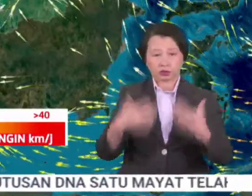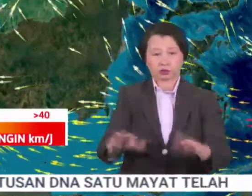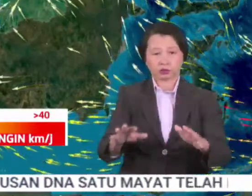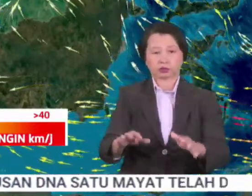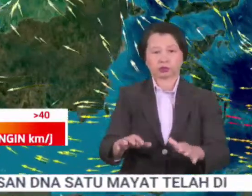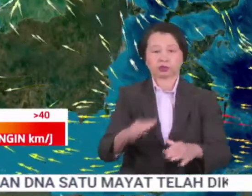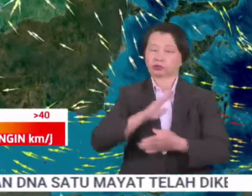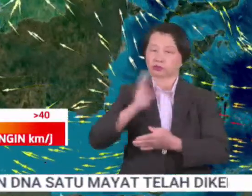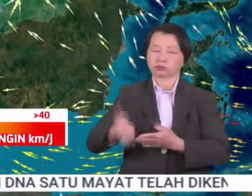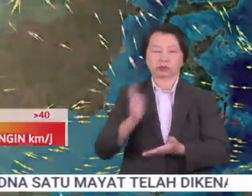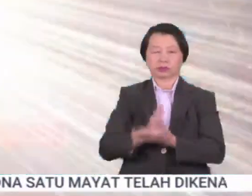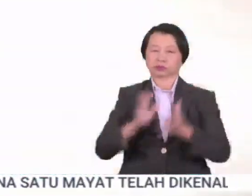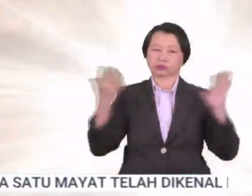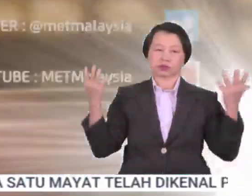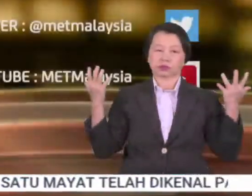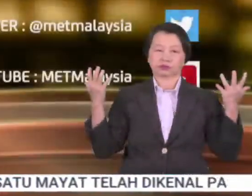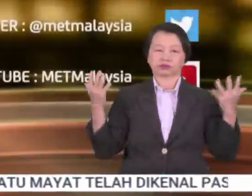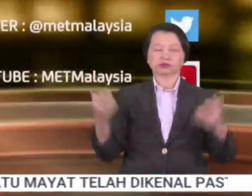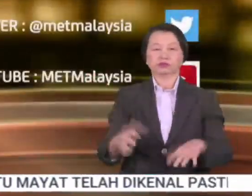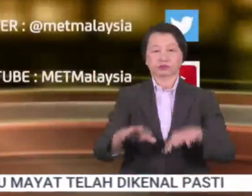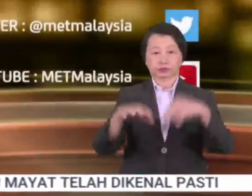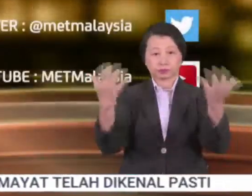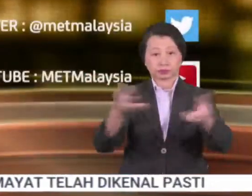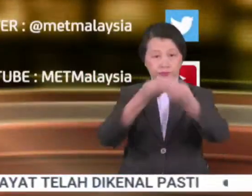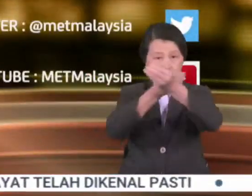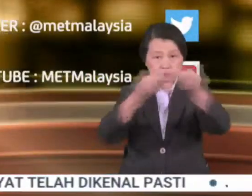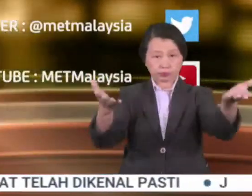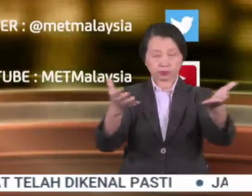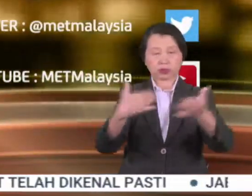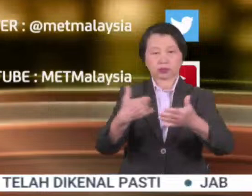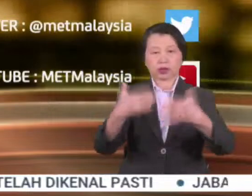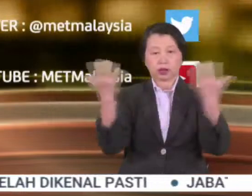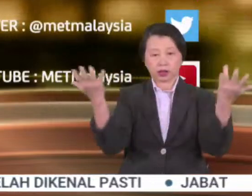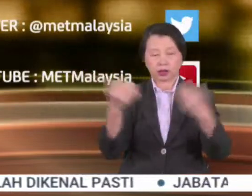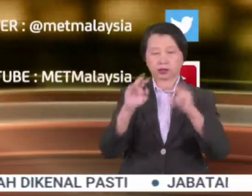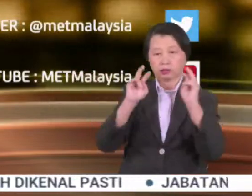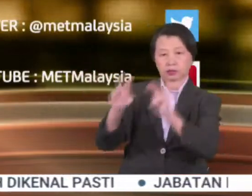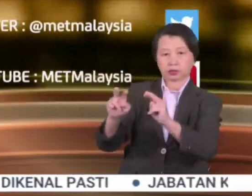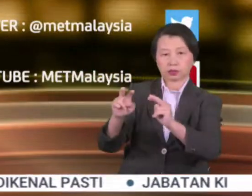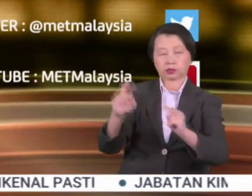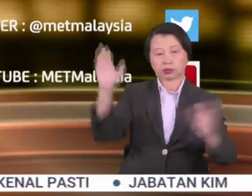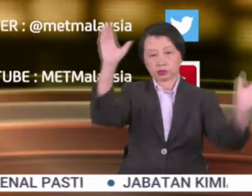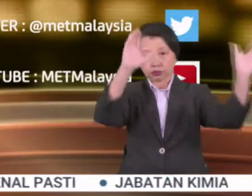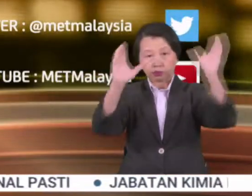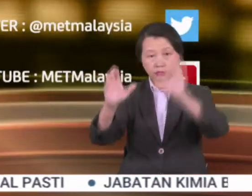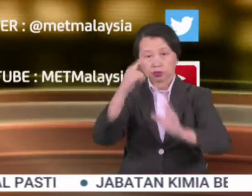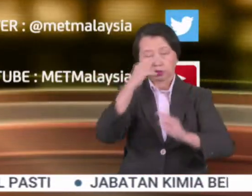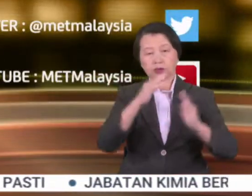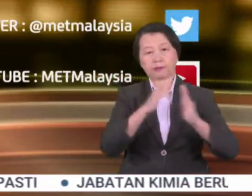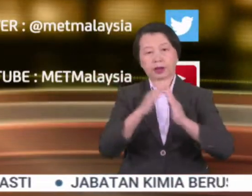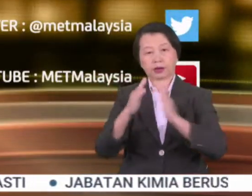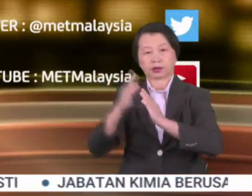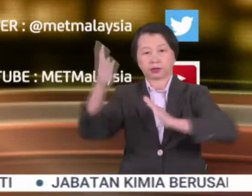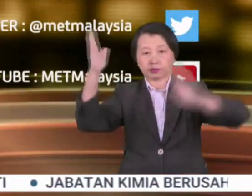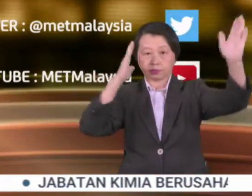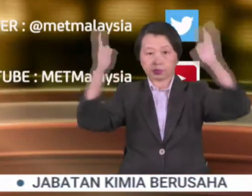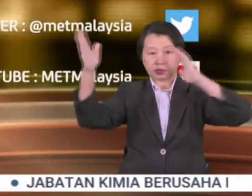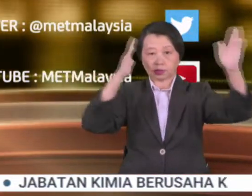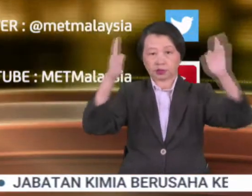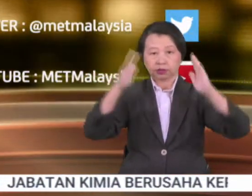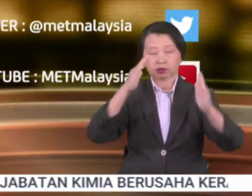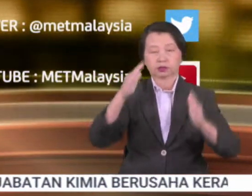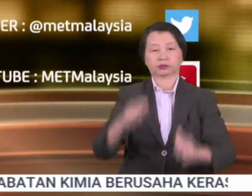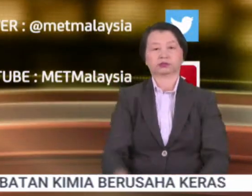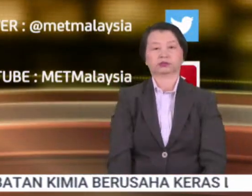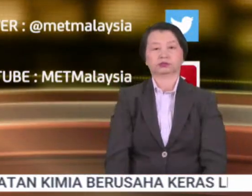pun ditamatkan Baiklah sekianulu info cuaca buat kali ini sebelum berpisah kita lihat tinjauan cuaca bagi bandar-bandar utama di